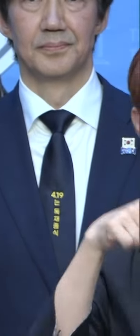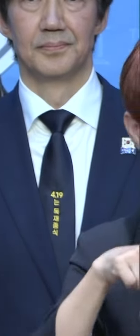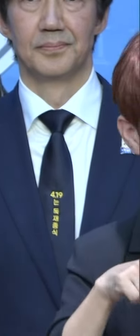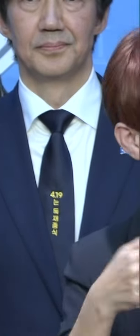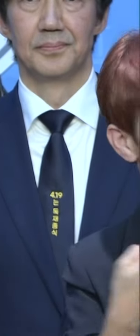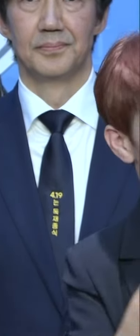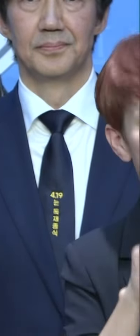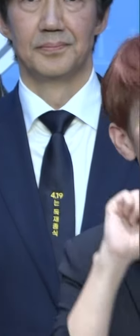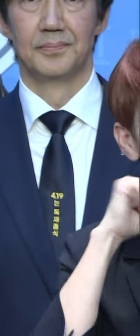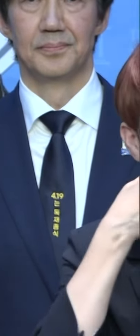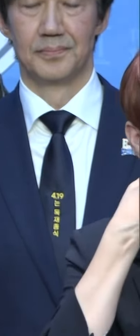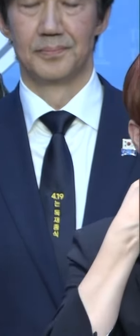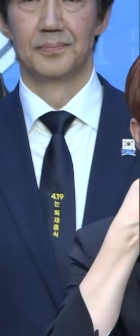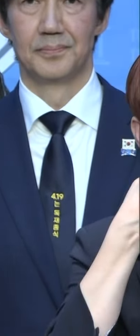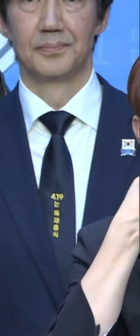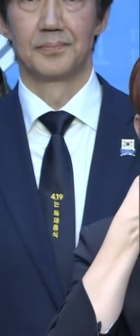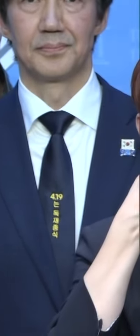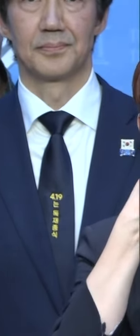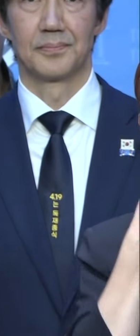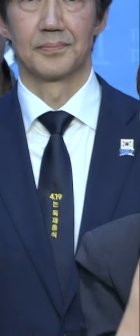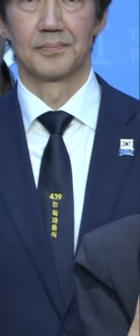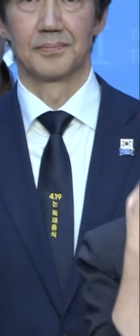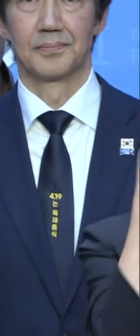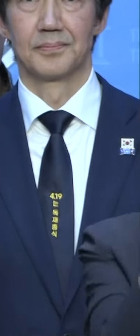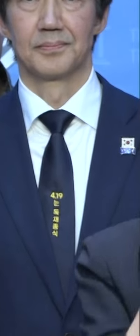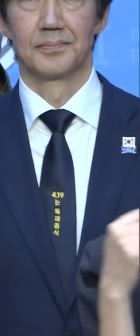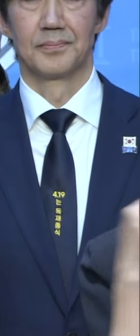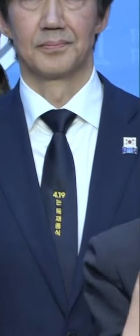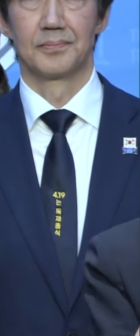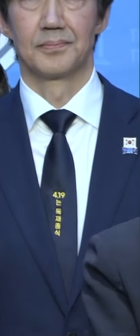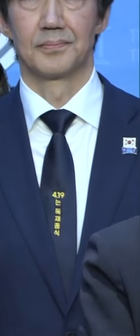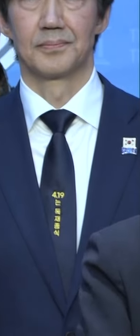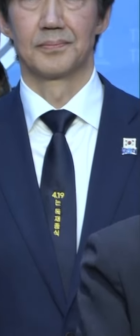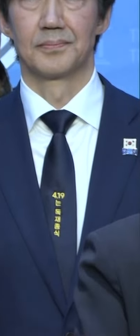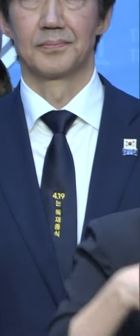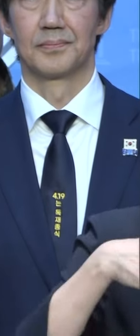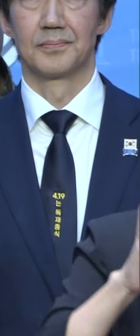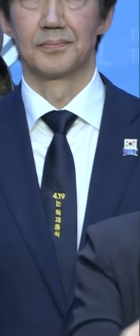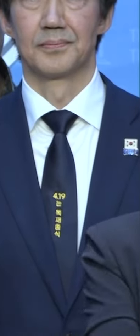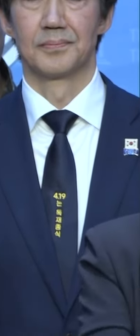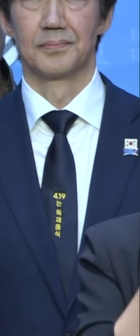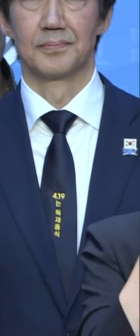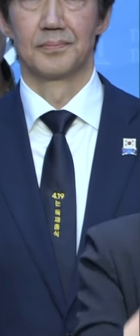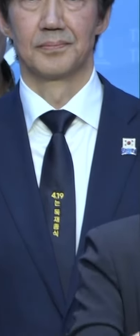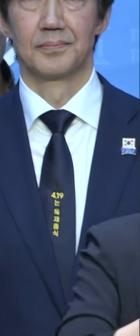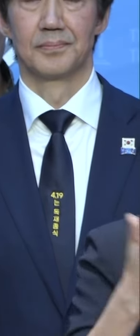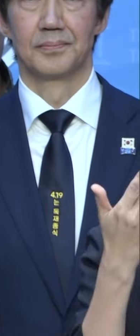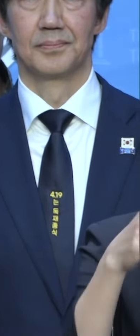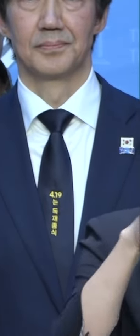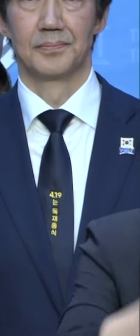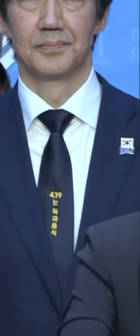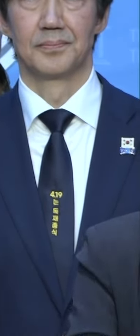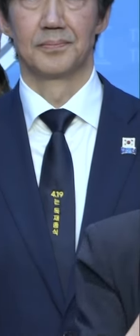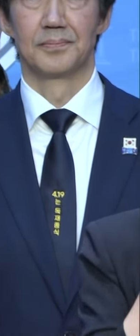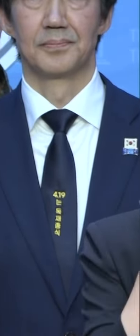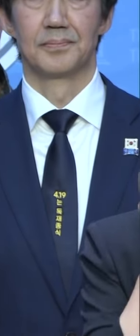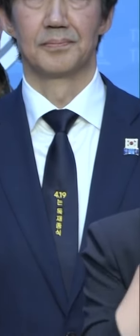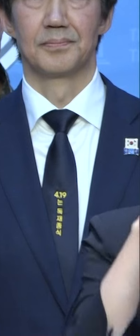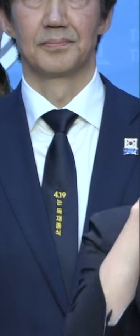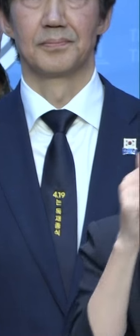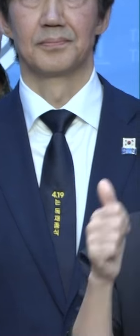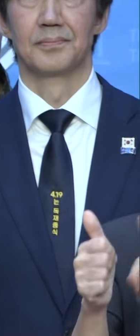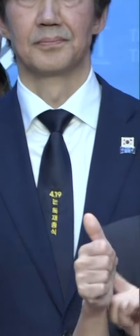못하고 있습니다 어면 수사를 엄정하고 상병의 억울함을 풀기 위해 가장 큰 노력을 기울인